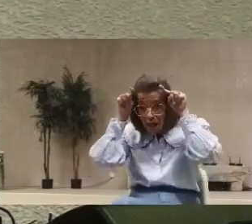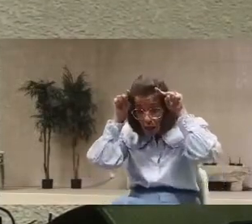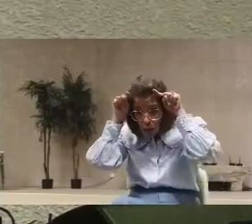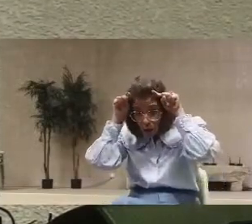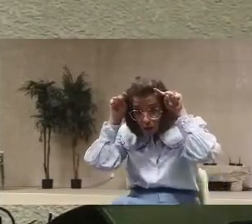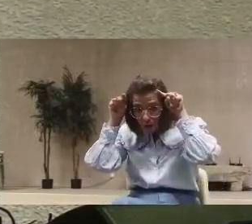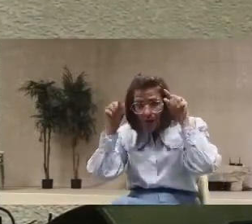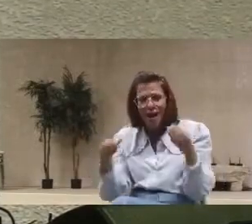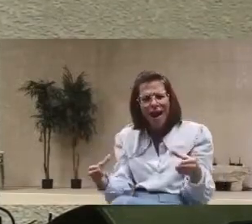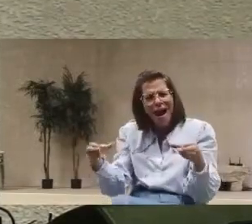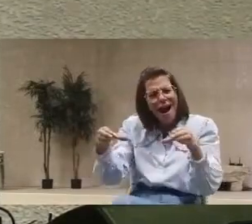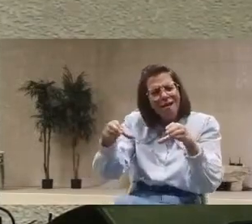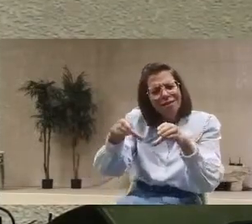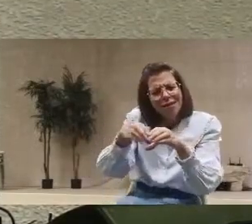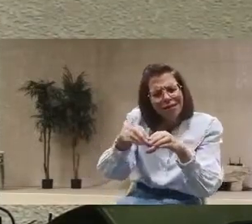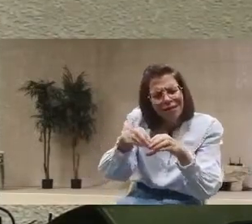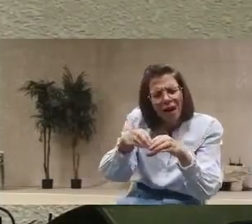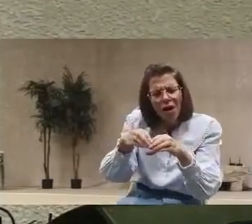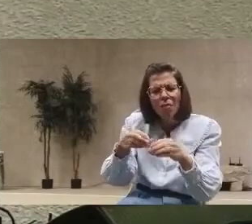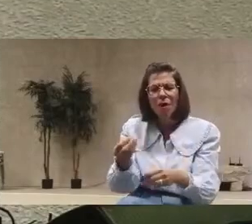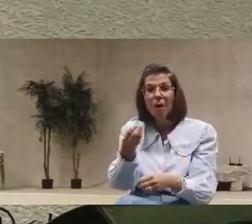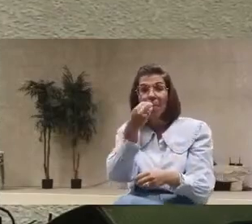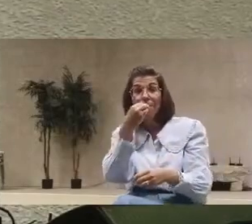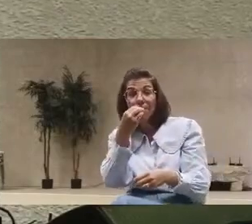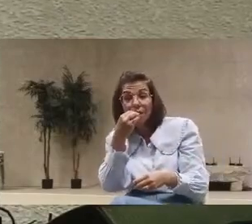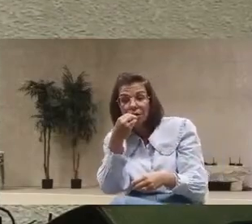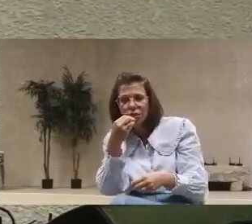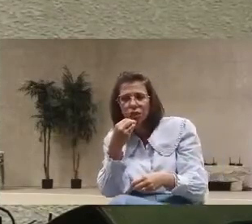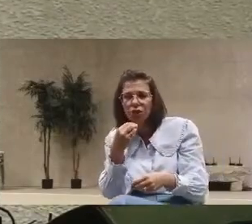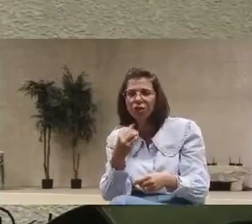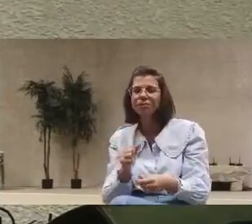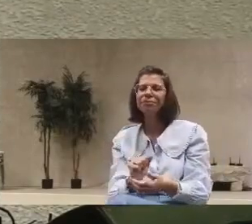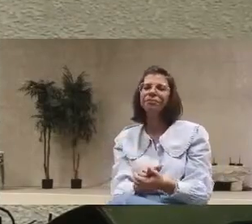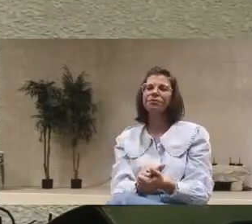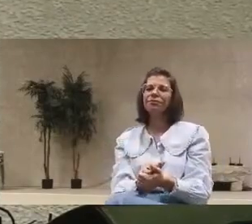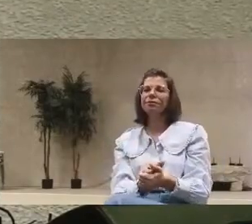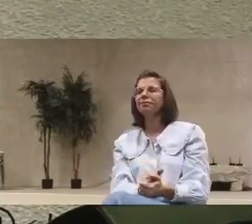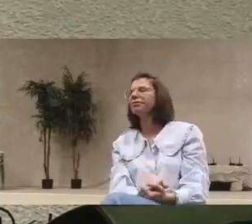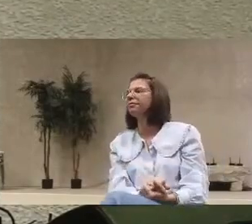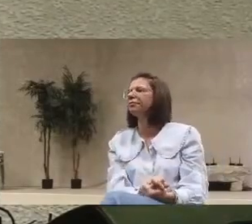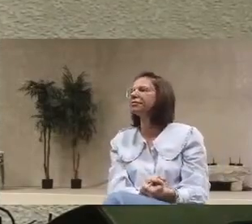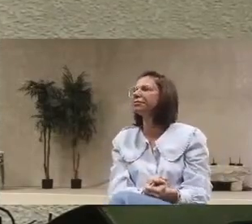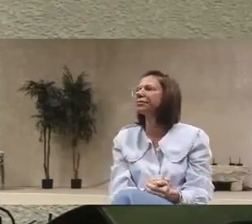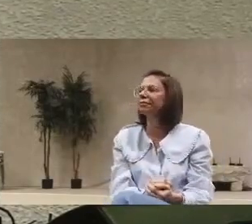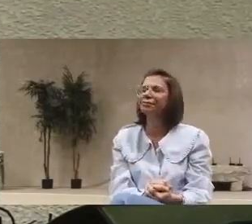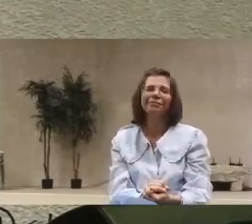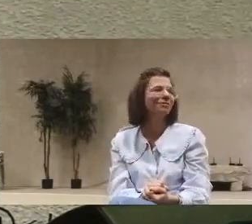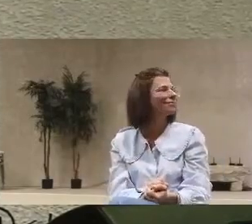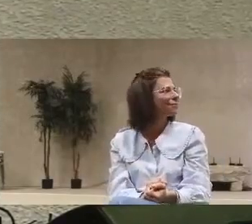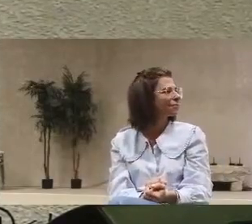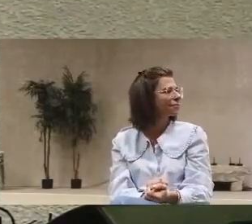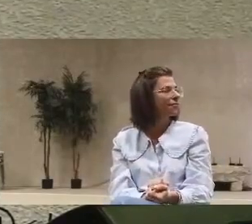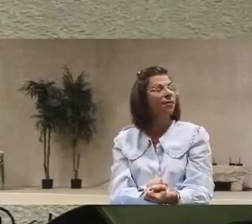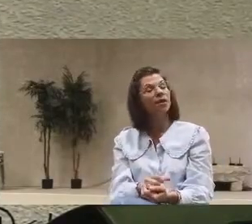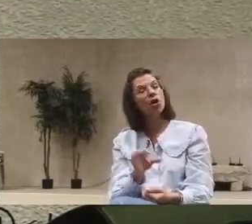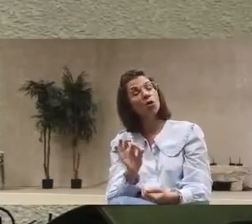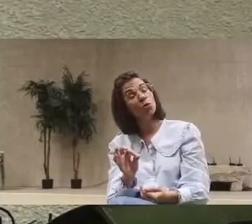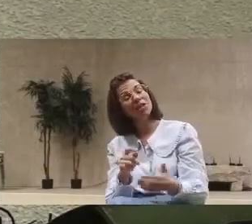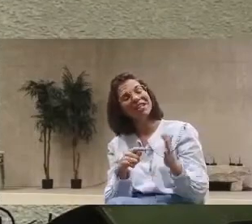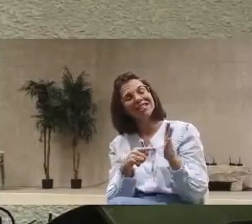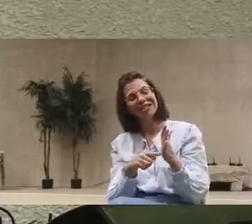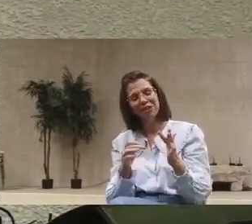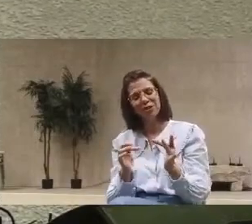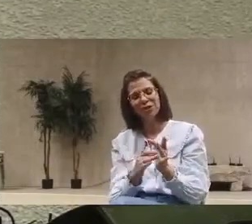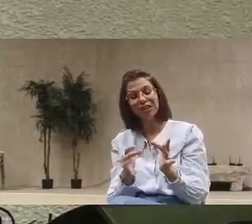impact, même dans la nature, la création, quand Jésus va régner sur la terre,